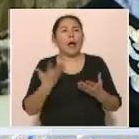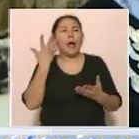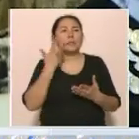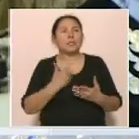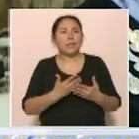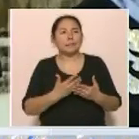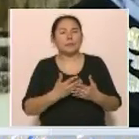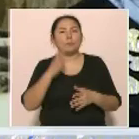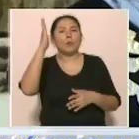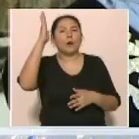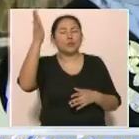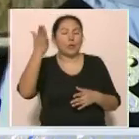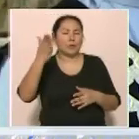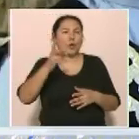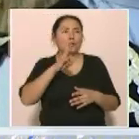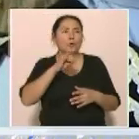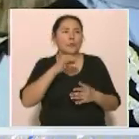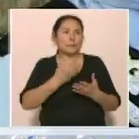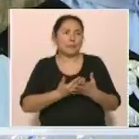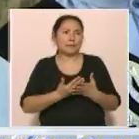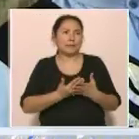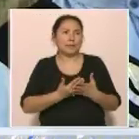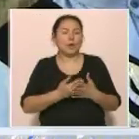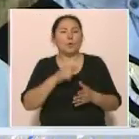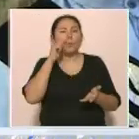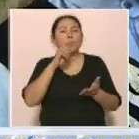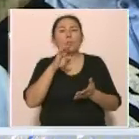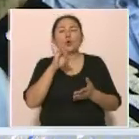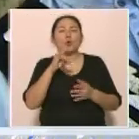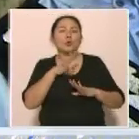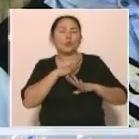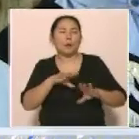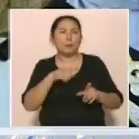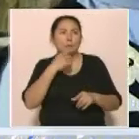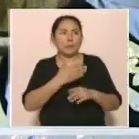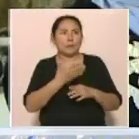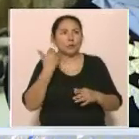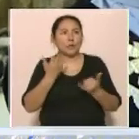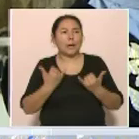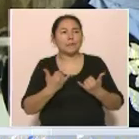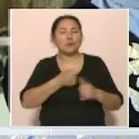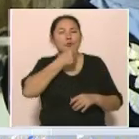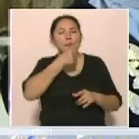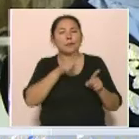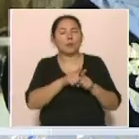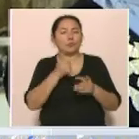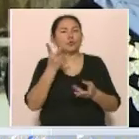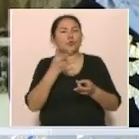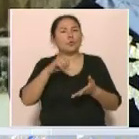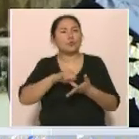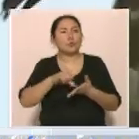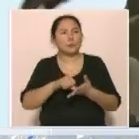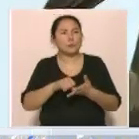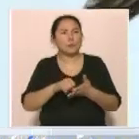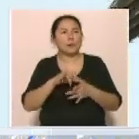жақсы болашақта бүркіт ұстағым келеді, бүркіт жоғым келеді. Қазіргі жарыстарда осы қаршығаммен орамдарға